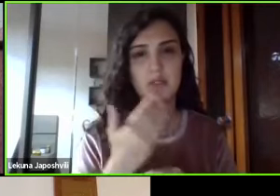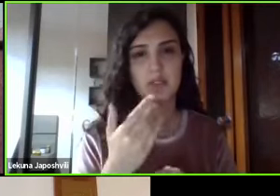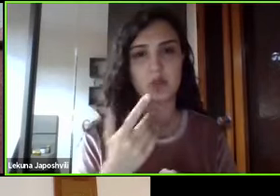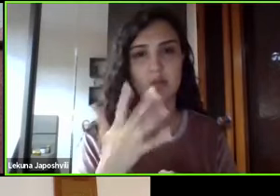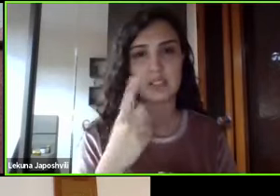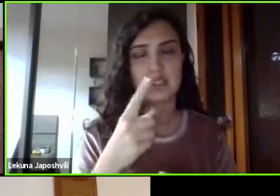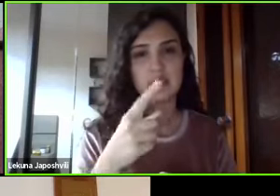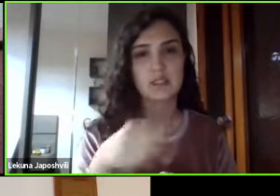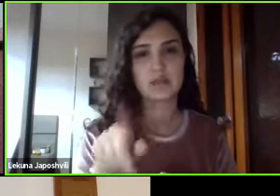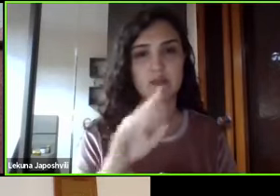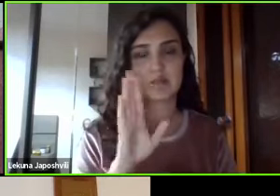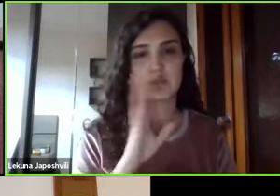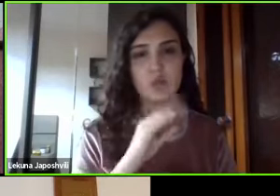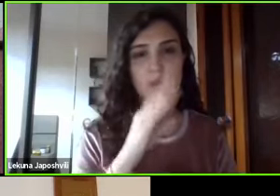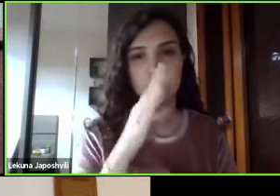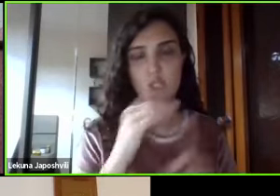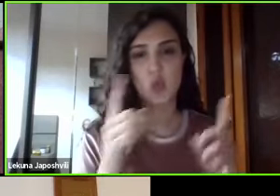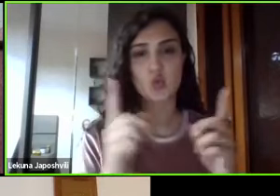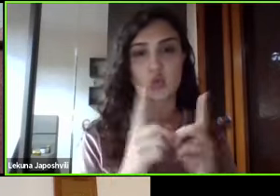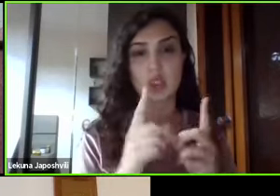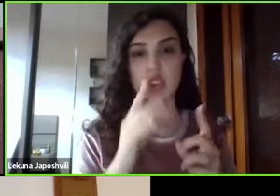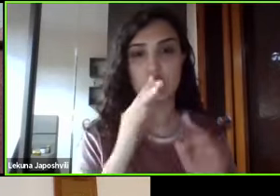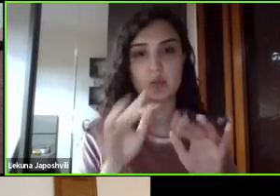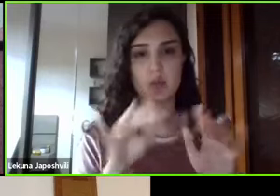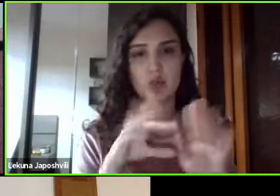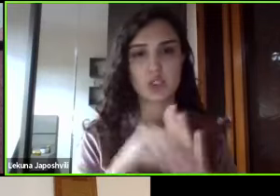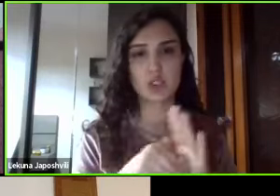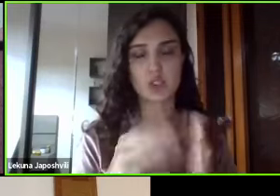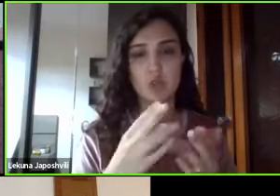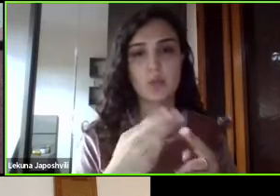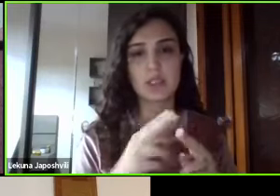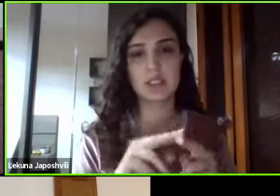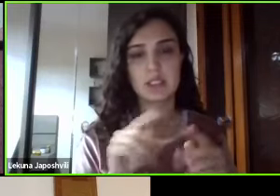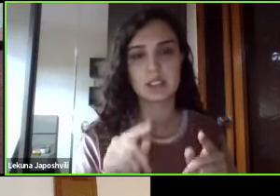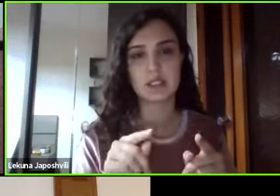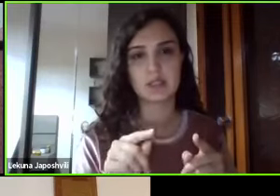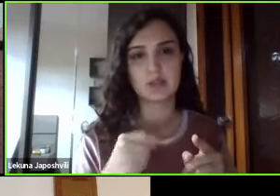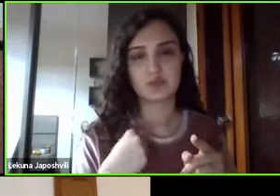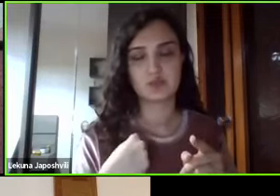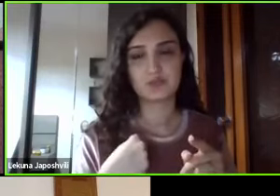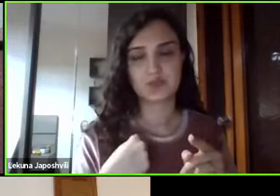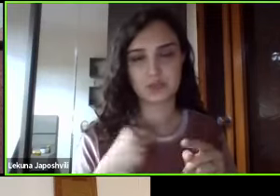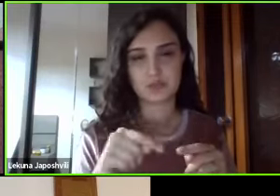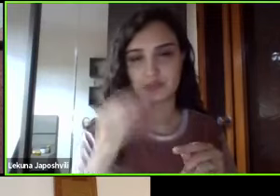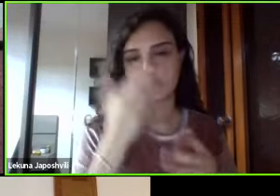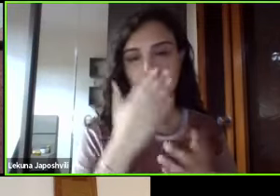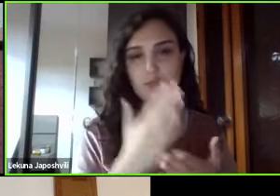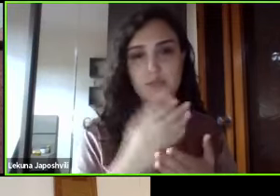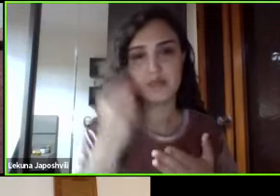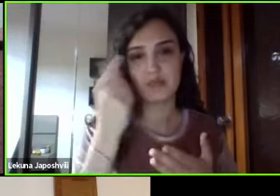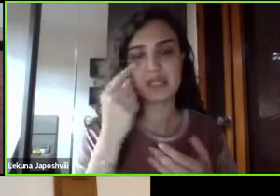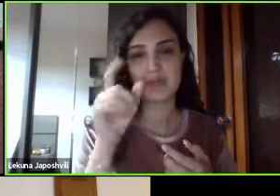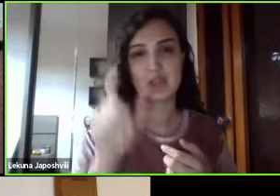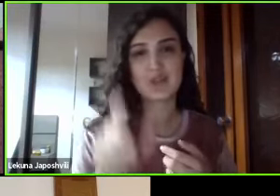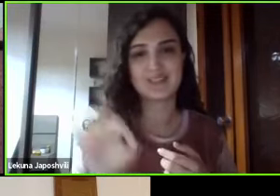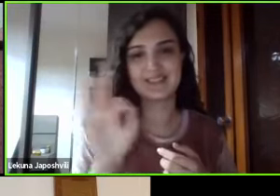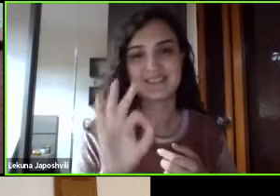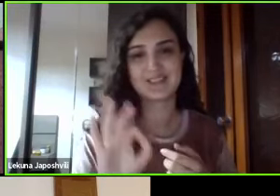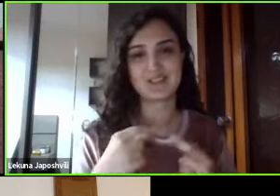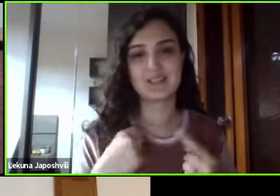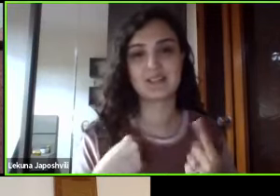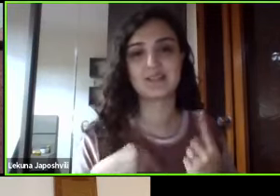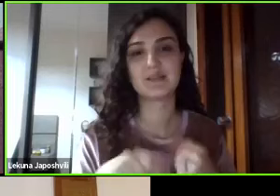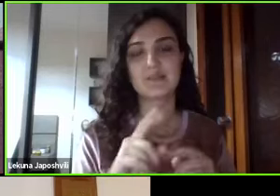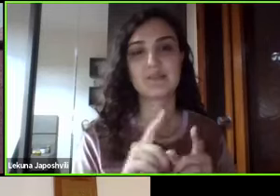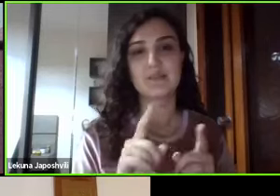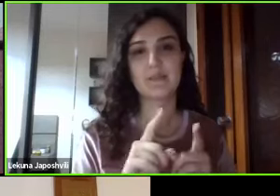გიწევთ მშობელთან კონსულტაციის პროცესში და რომელიც ფესვს გადმოულია ჩვენ საზოგადოებაში. მაგალითად, ფსიქოლოგებს ხშირად გვიწევს